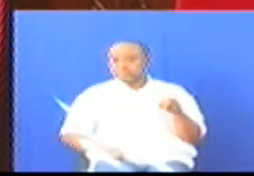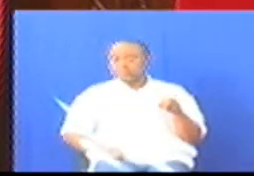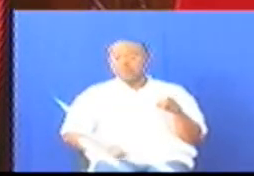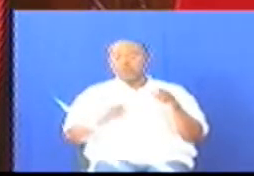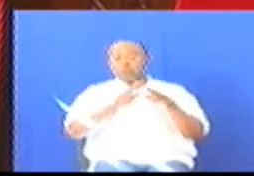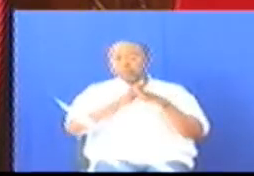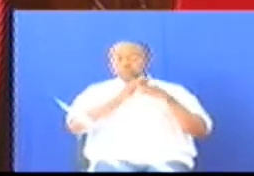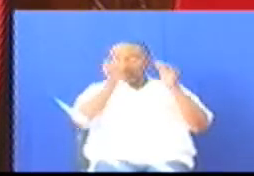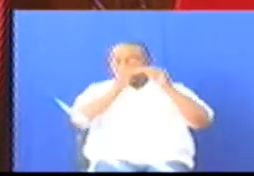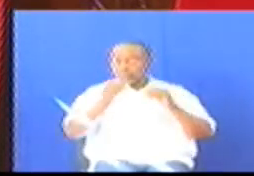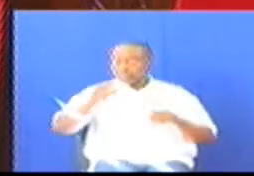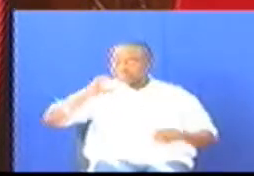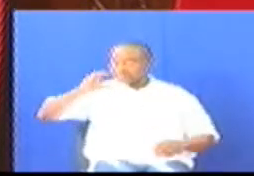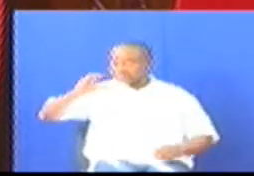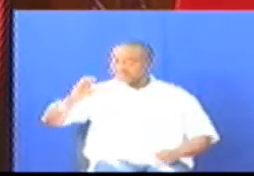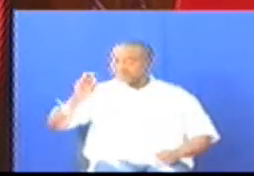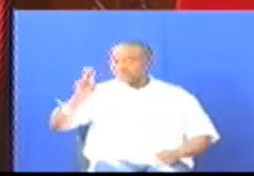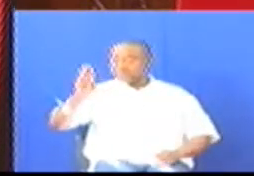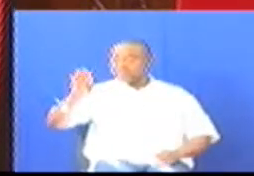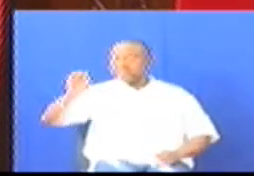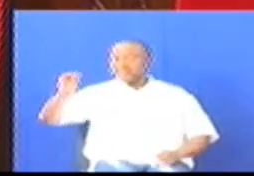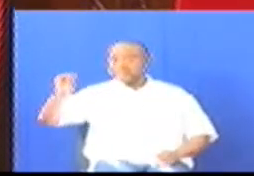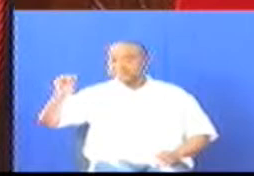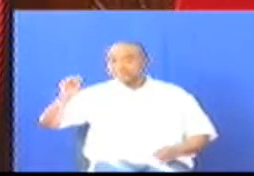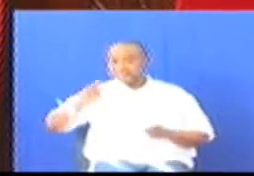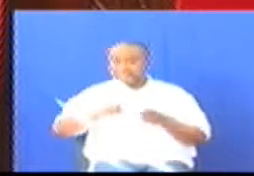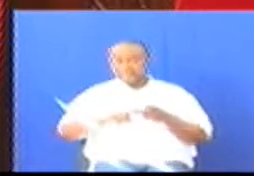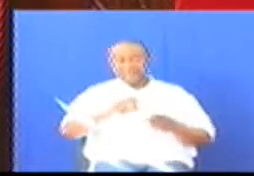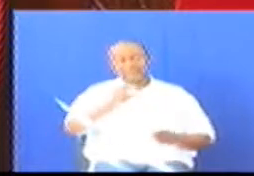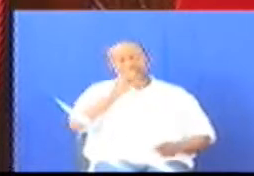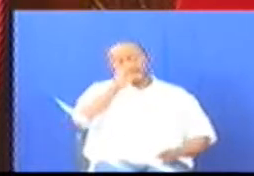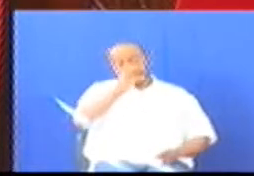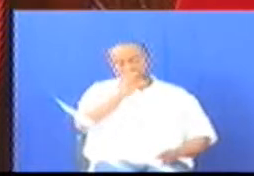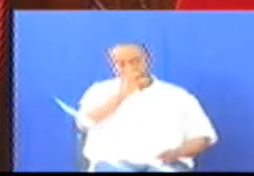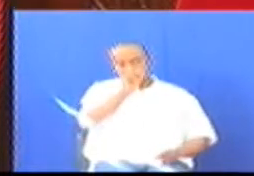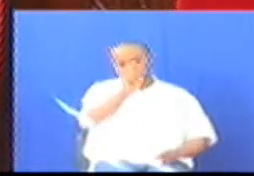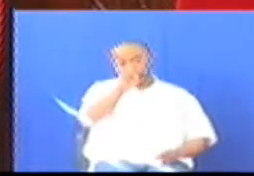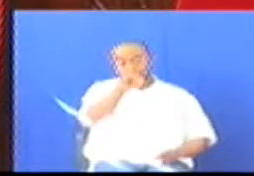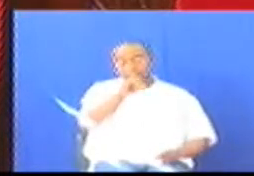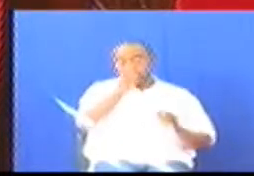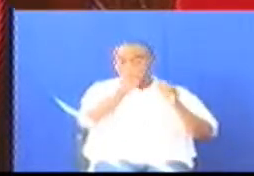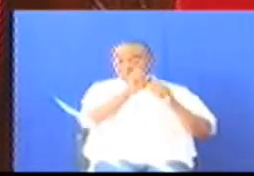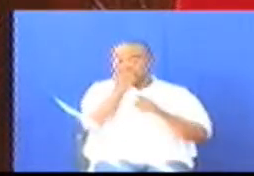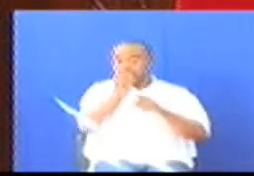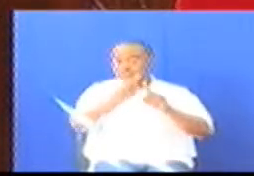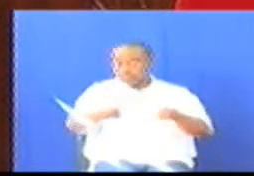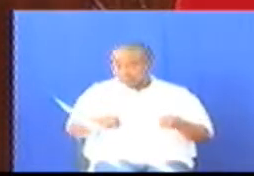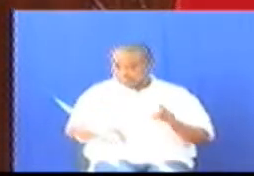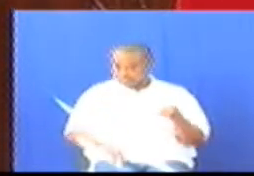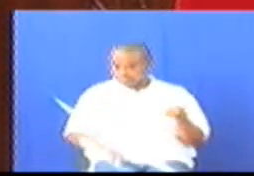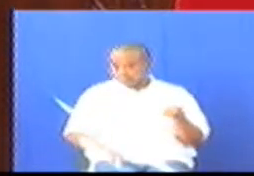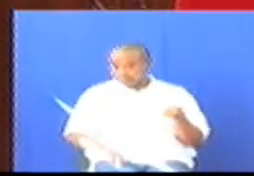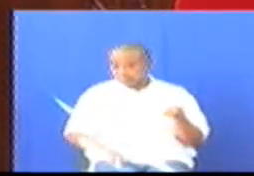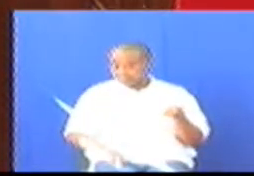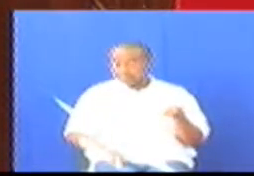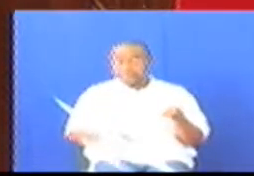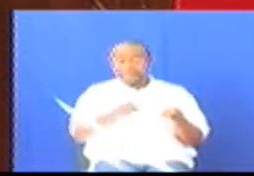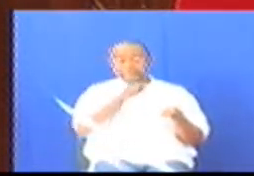CVBS na mfumo huu wa SUN. Hiyo la kwanza, hiyo ni hoja yake ya kwanza ambayo